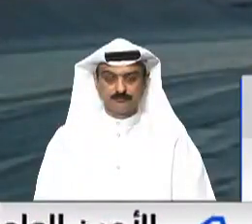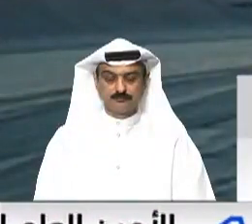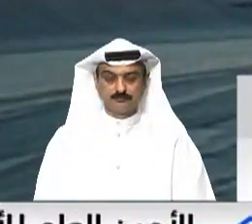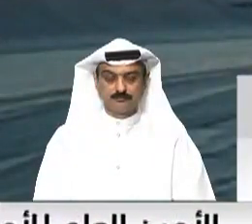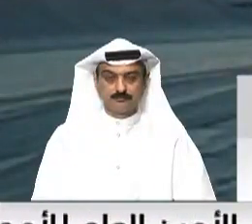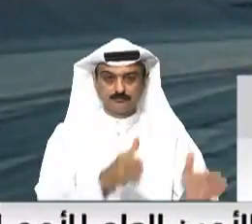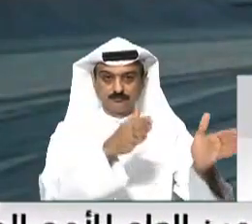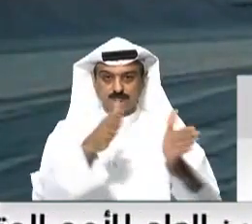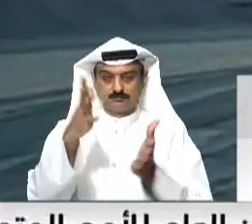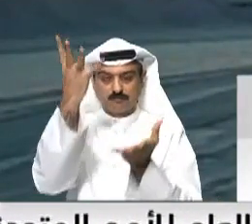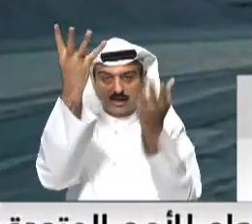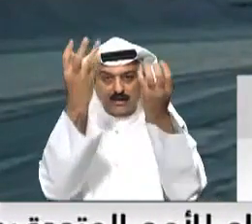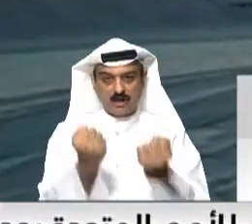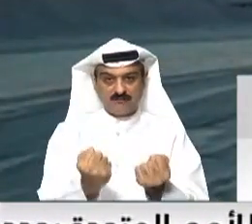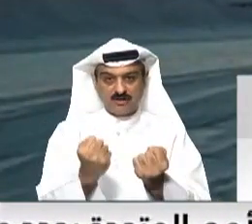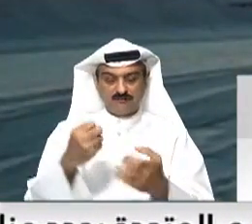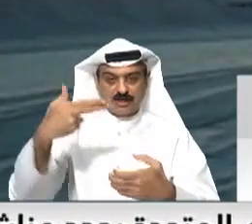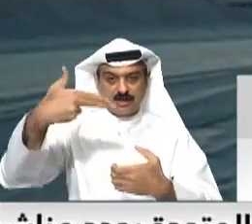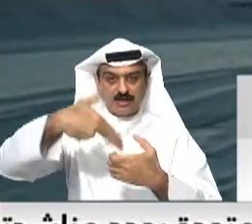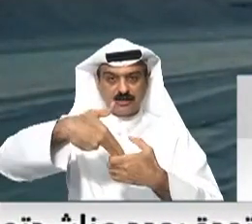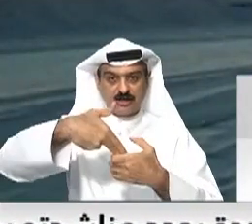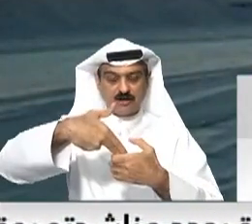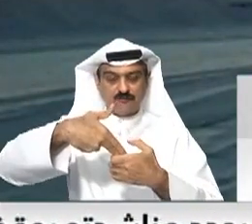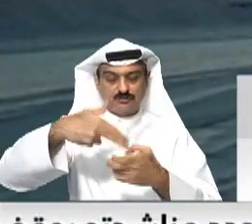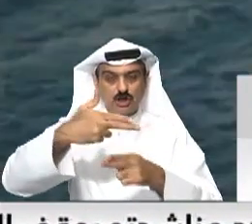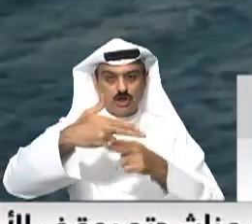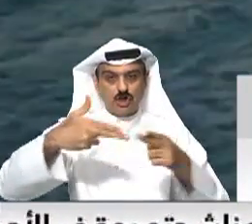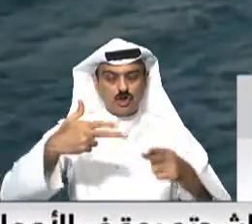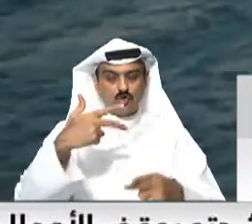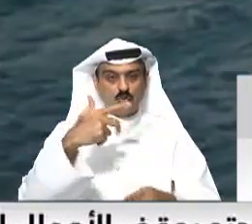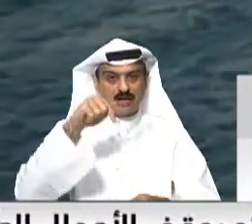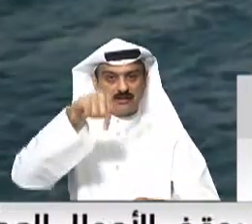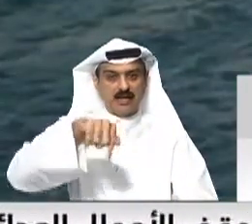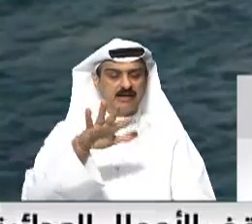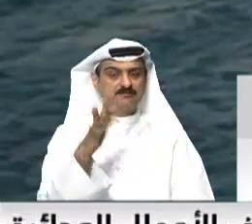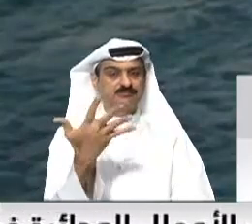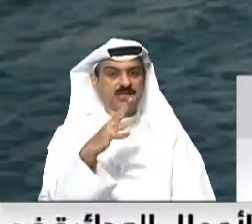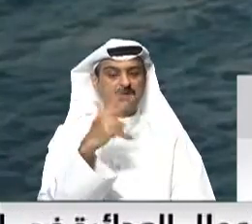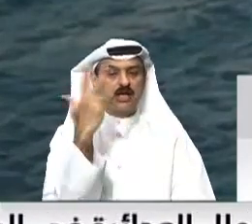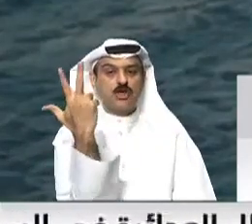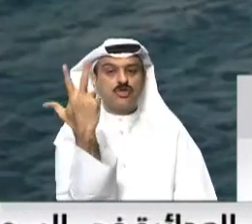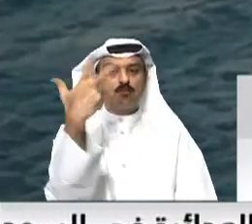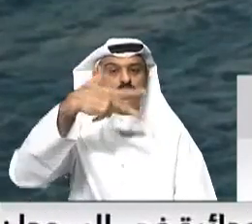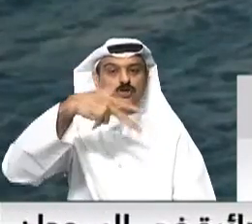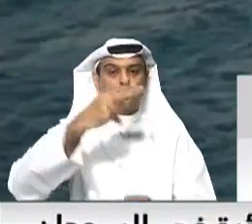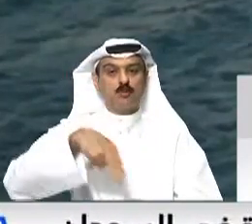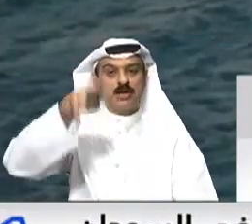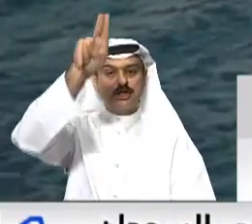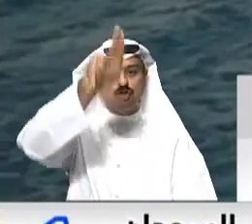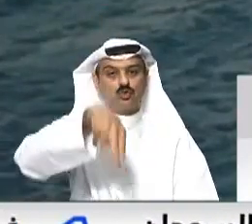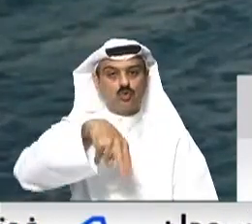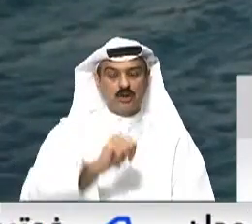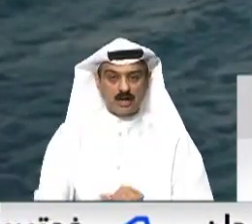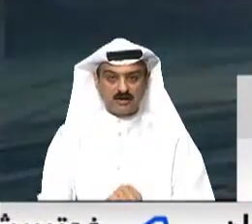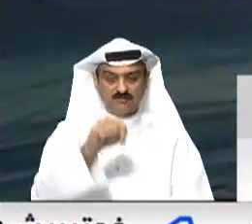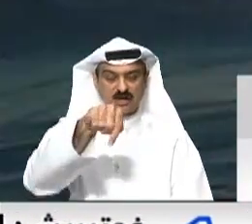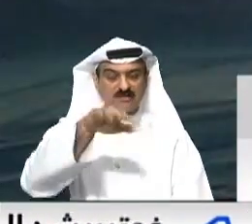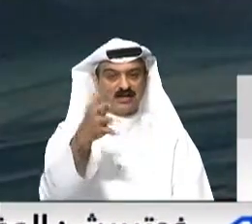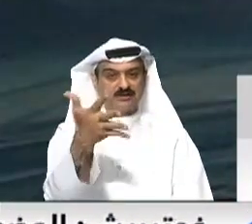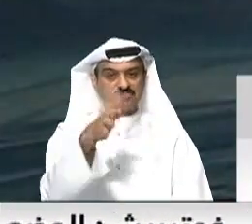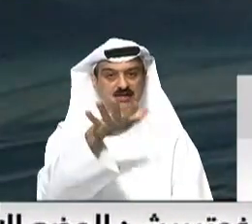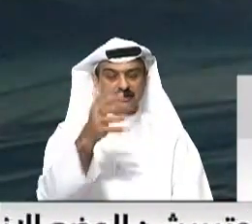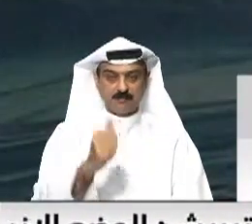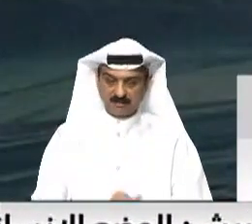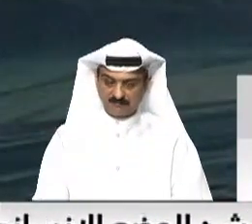انخفض سعر برميل النفط الكويتي سبعه سنتات ليبلغ مستوى 88 دولارا واحد عشر سنتا